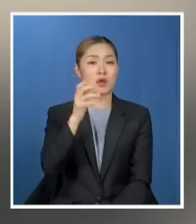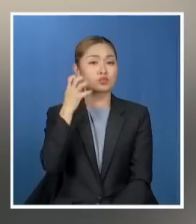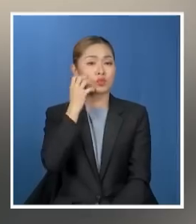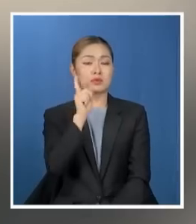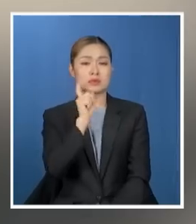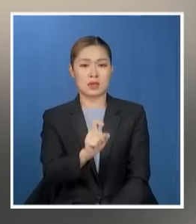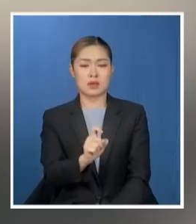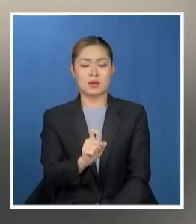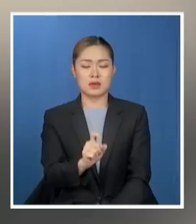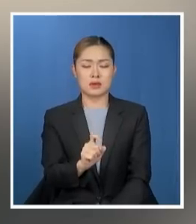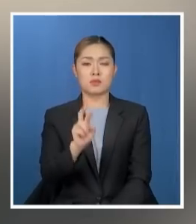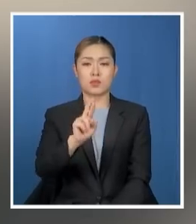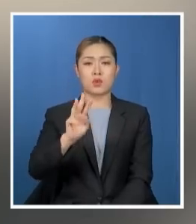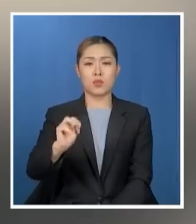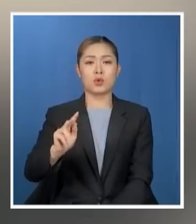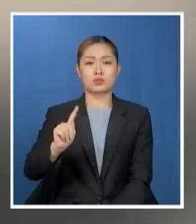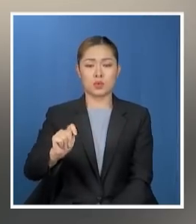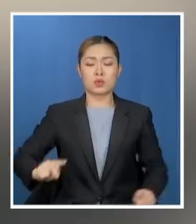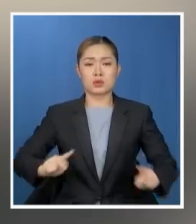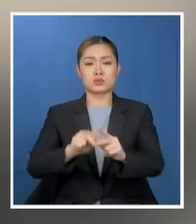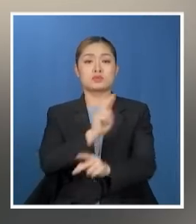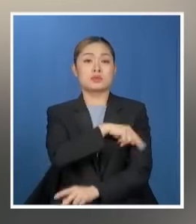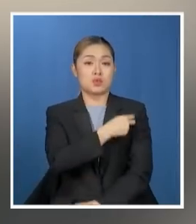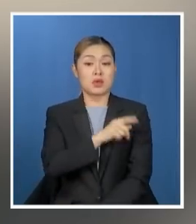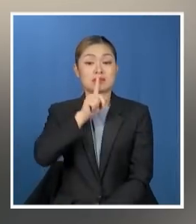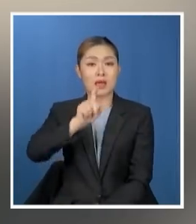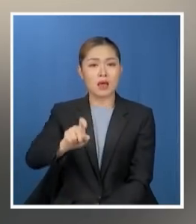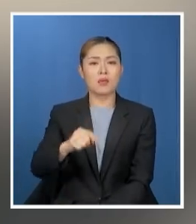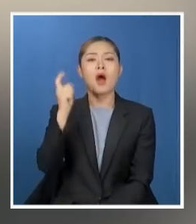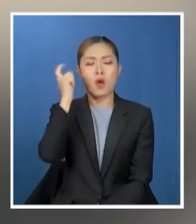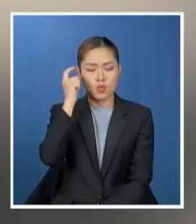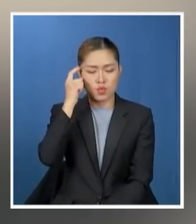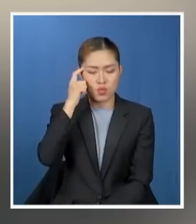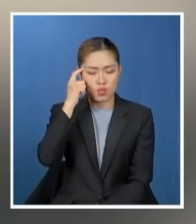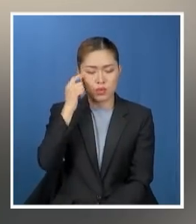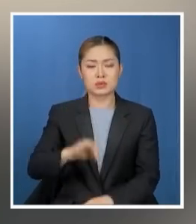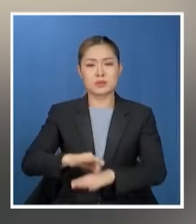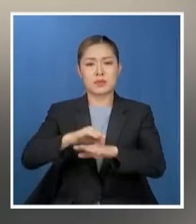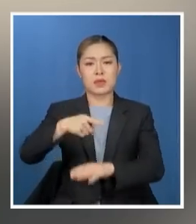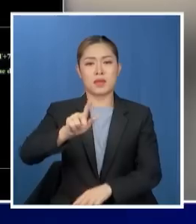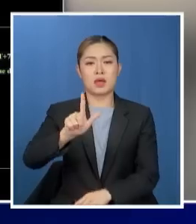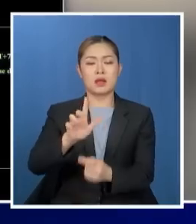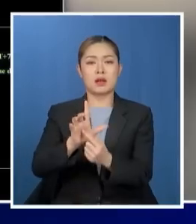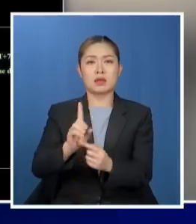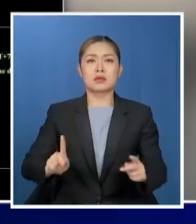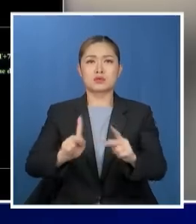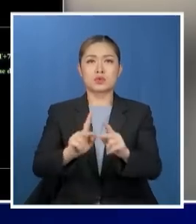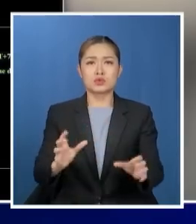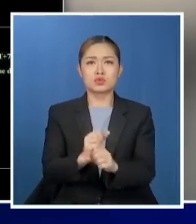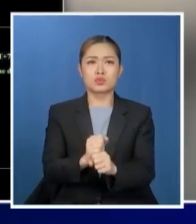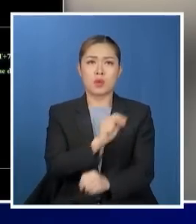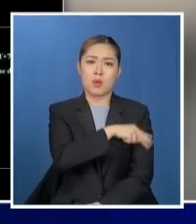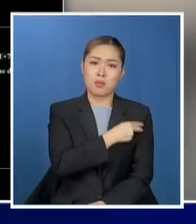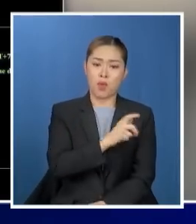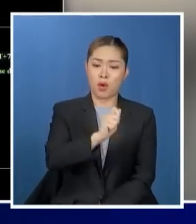รถามรัฐมนตรีสาธารณสุขคุณอนุทินชาญวีรกูลคุณอนุทินบอกว่ารู้เรื่องจากปลัดสาธารณสุขแล้วแต่ยังไม่ยืนยันว่าหลุดจากห